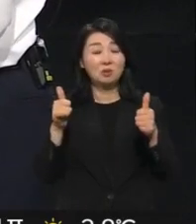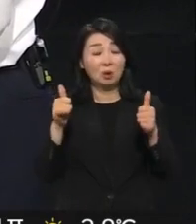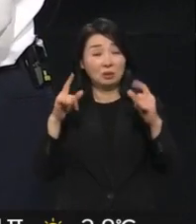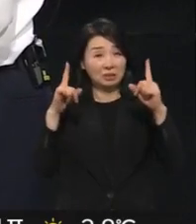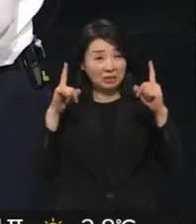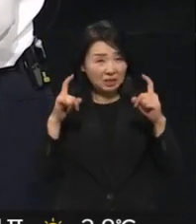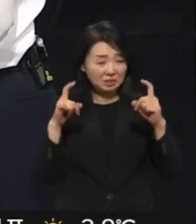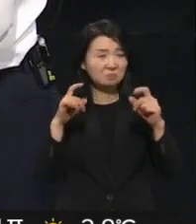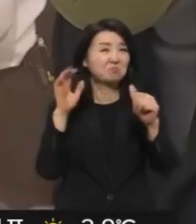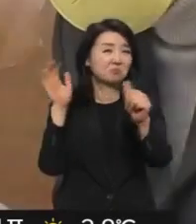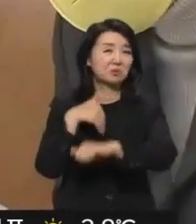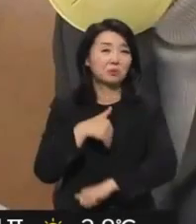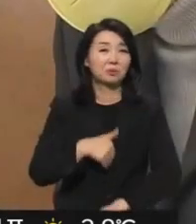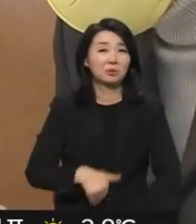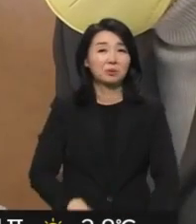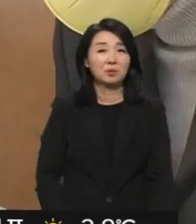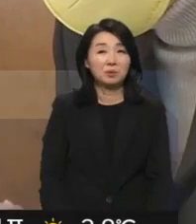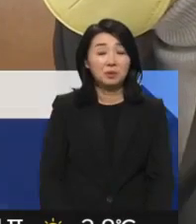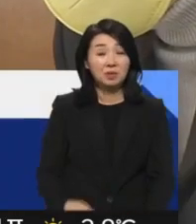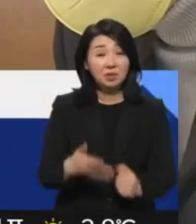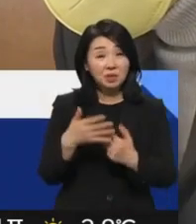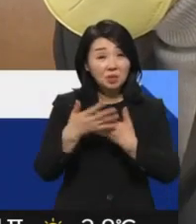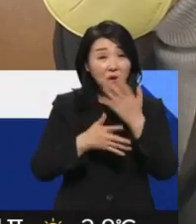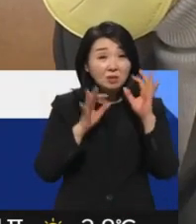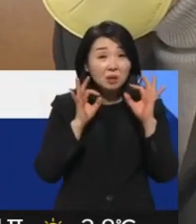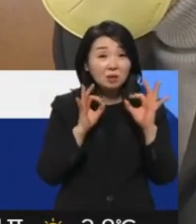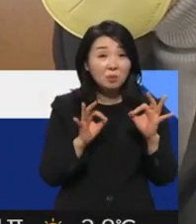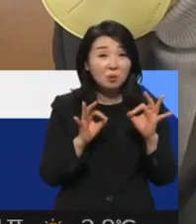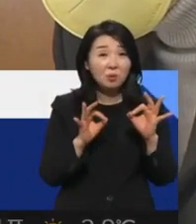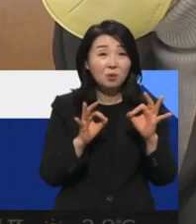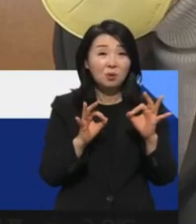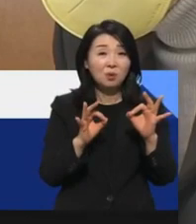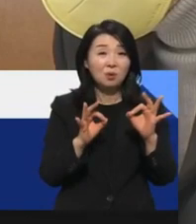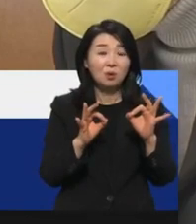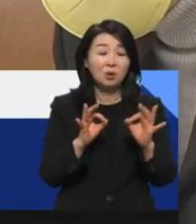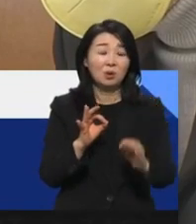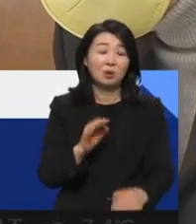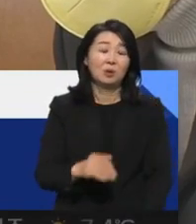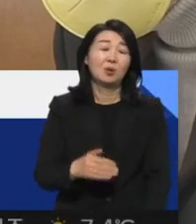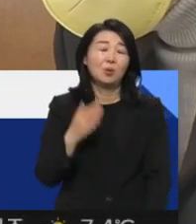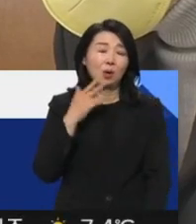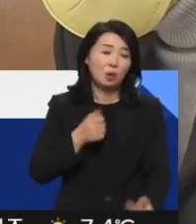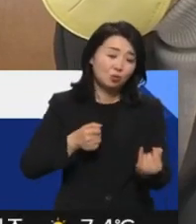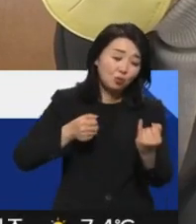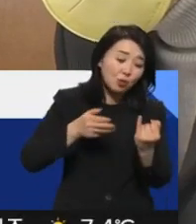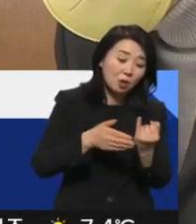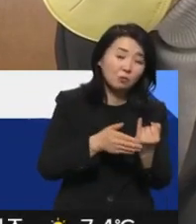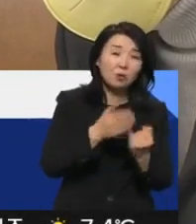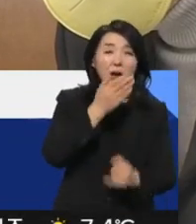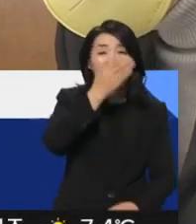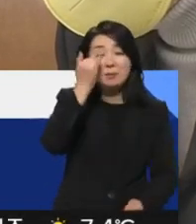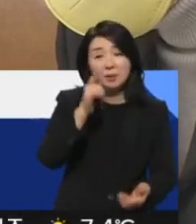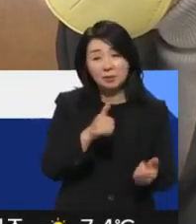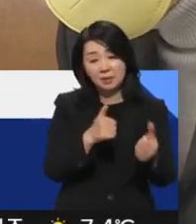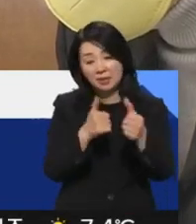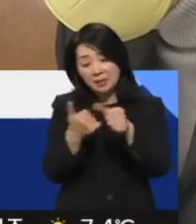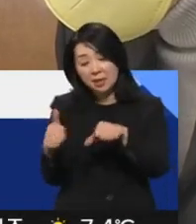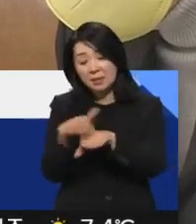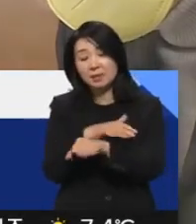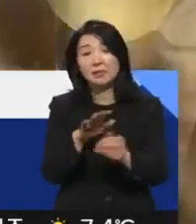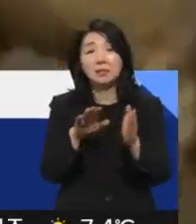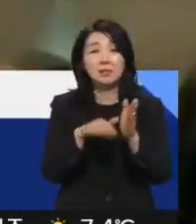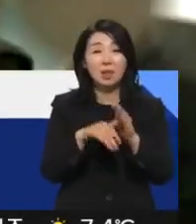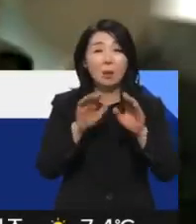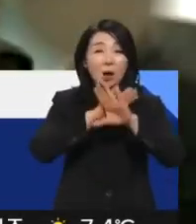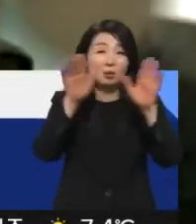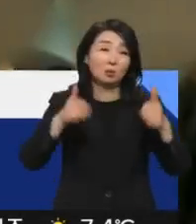소환했습니다. 이 영상을 보면서 위안부 할머니 장례식장에서 환하게 웃으면서